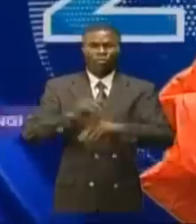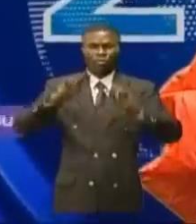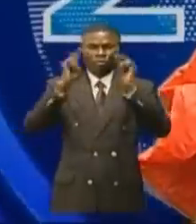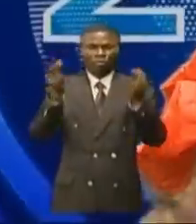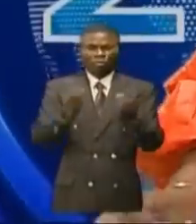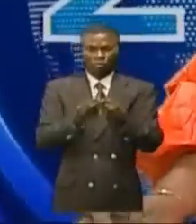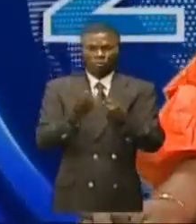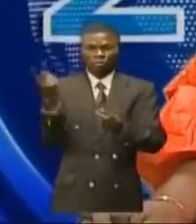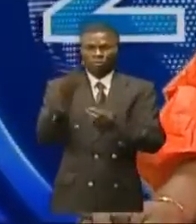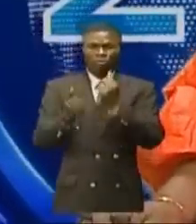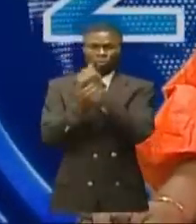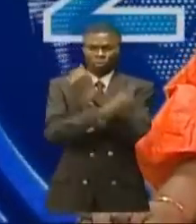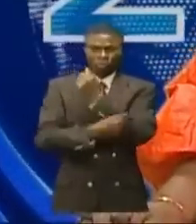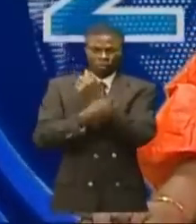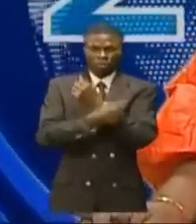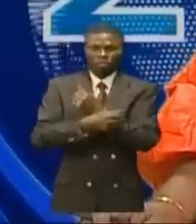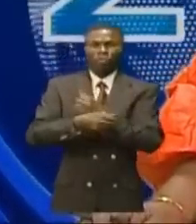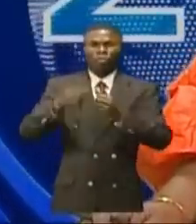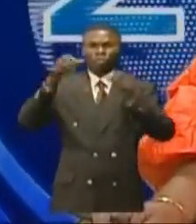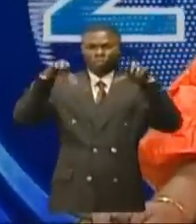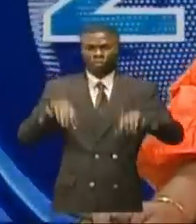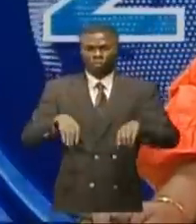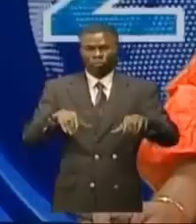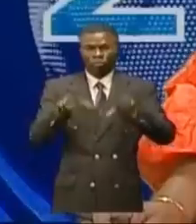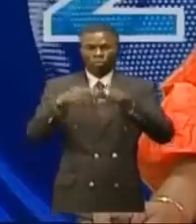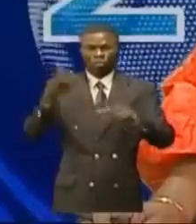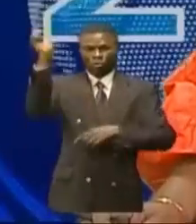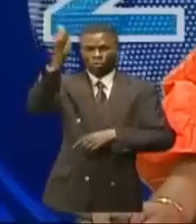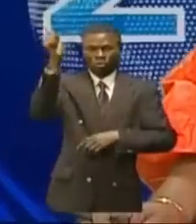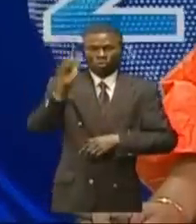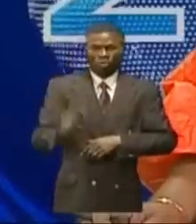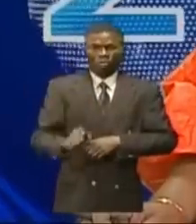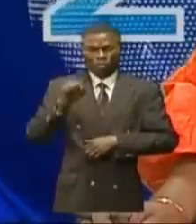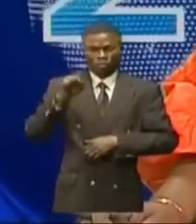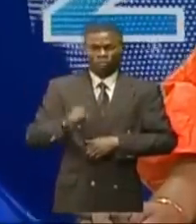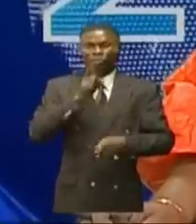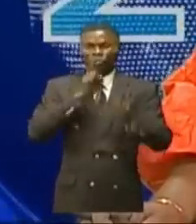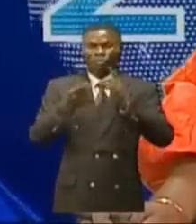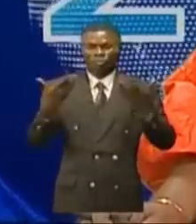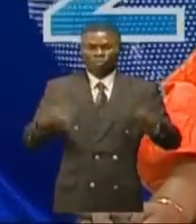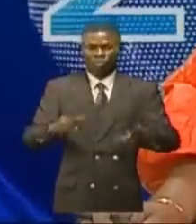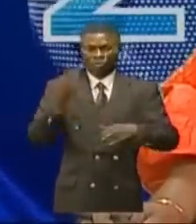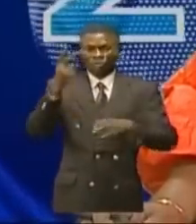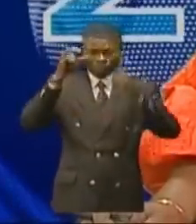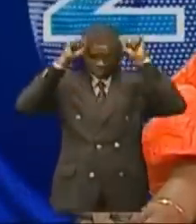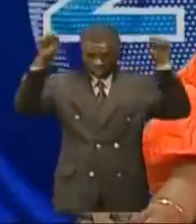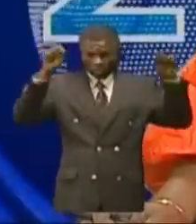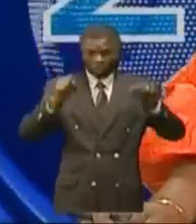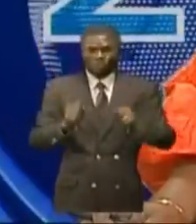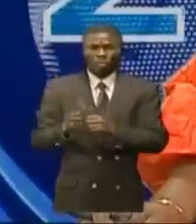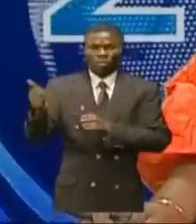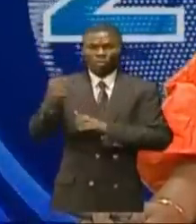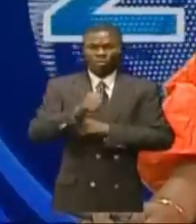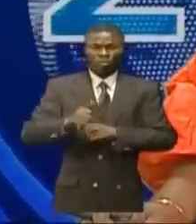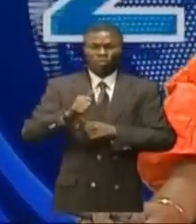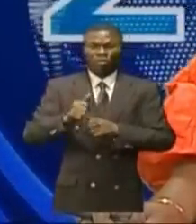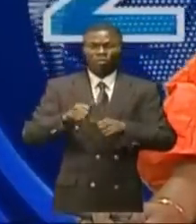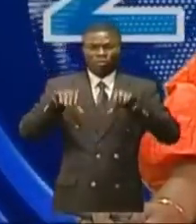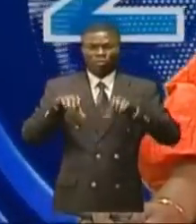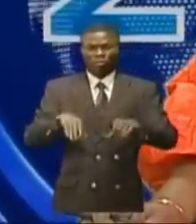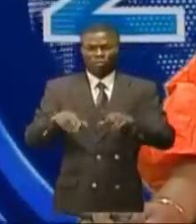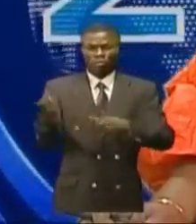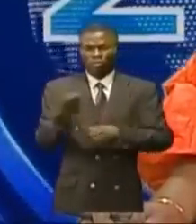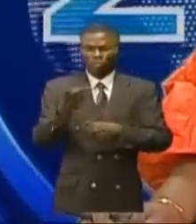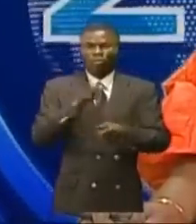mixte RDC-RSA a fermé ses portes hier au Palais du Peuple. Les deux chefs d'État, Félix-Antoine Tshisekedi Tshilombo et Cyril Ramaphosa,